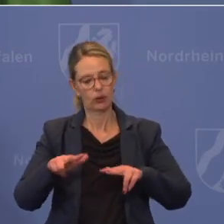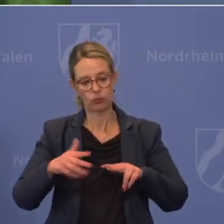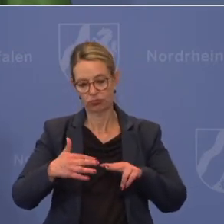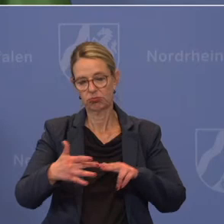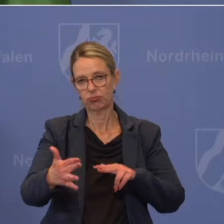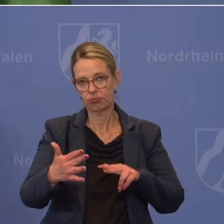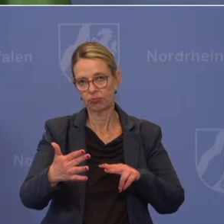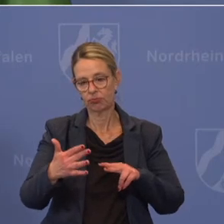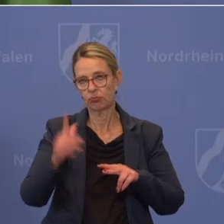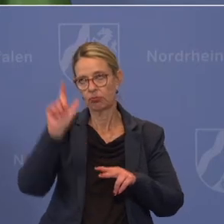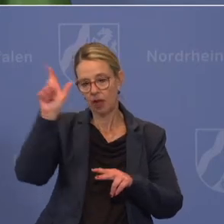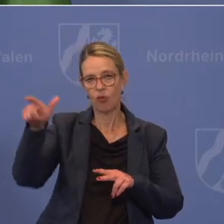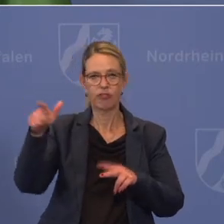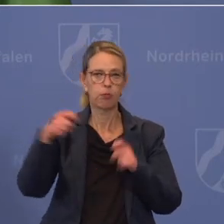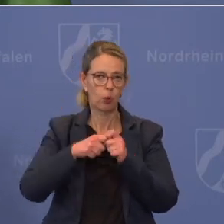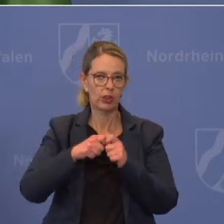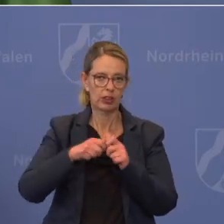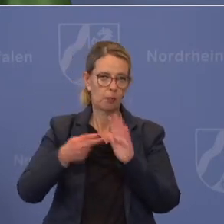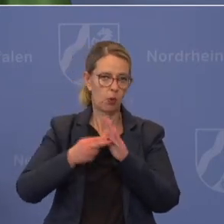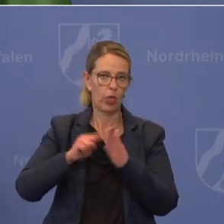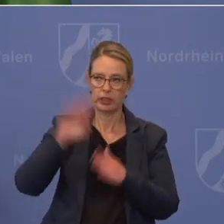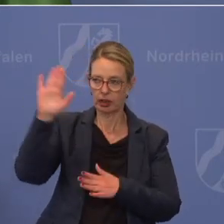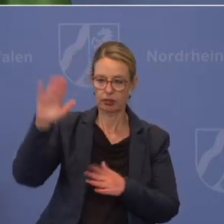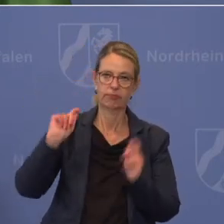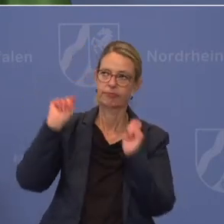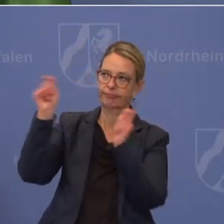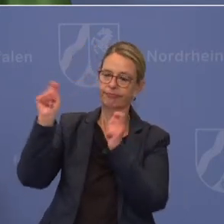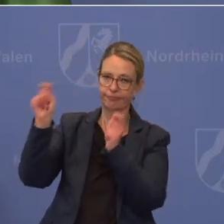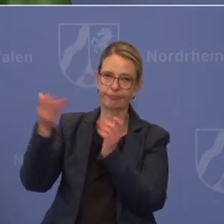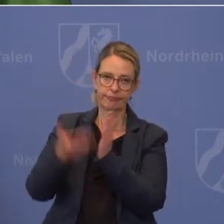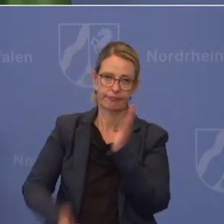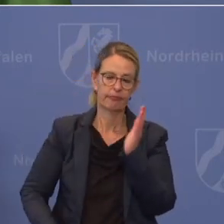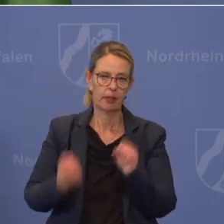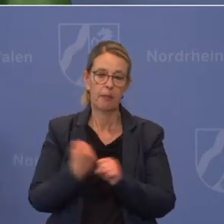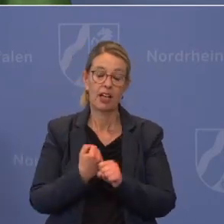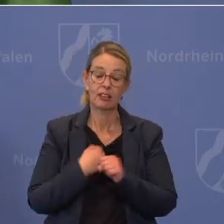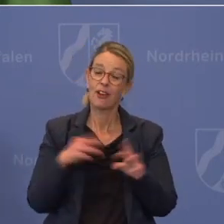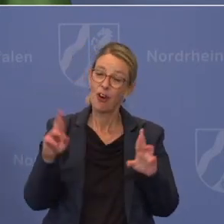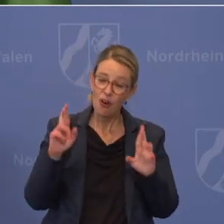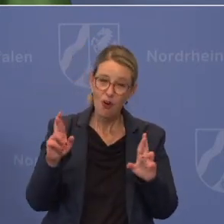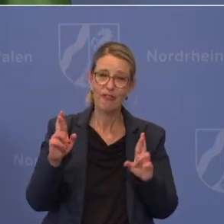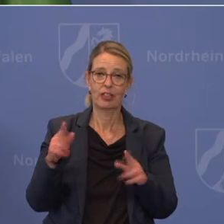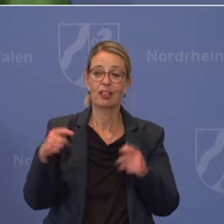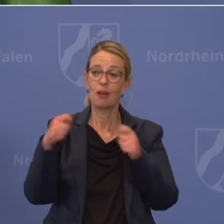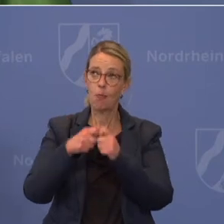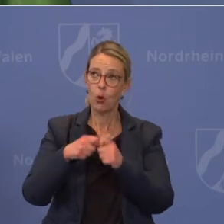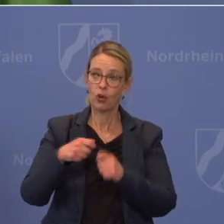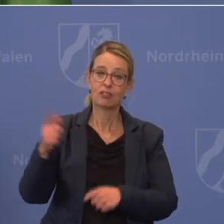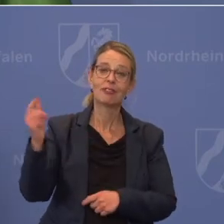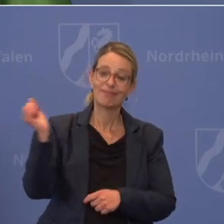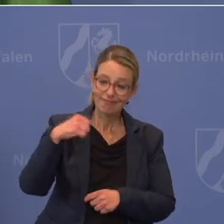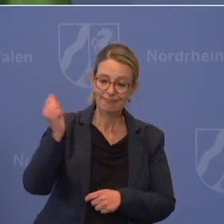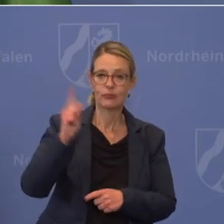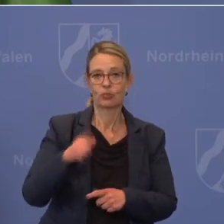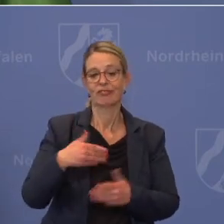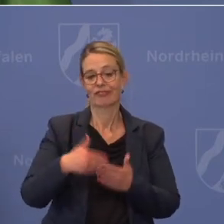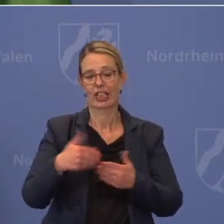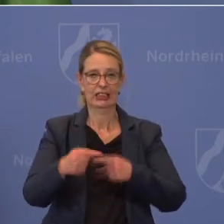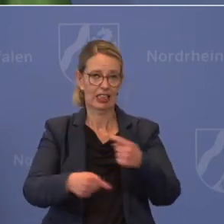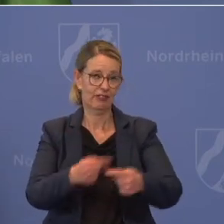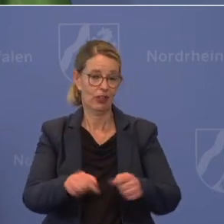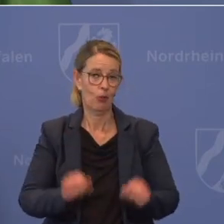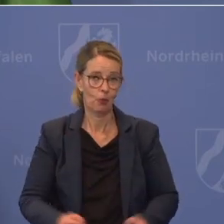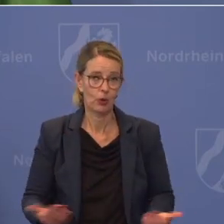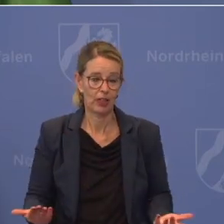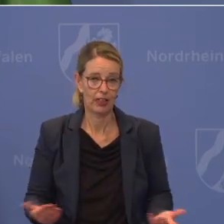im bundespolitischen Diskurs unterbreiten. Und wir hoffen sehr, dass wir hier auch noch zu Fortschritten kommen können.